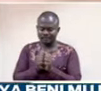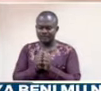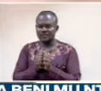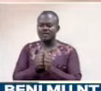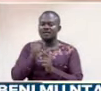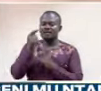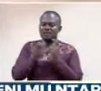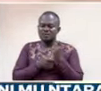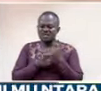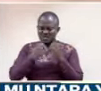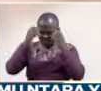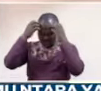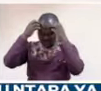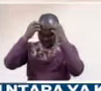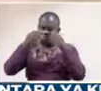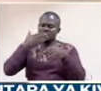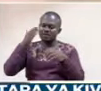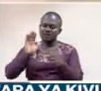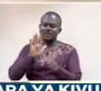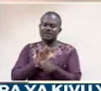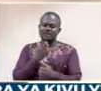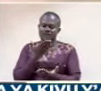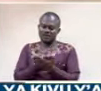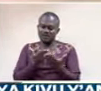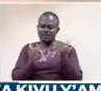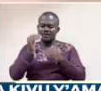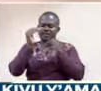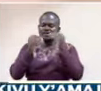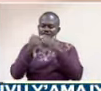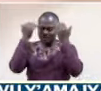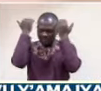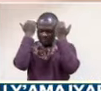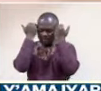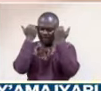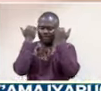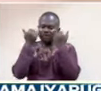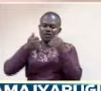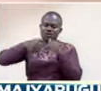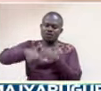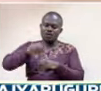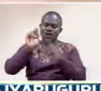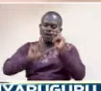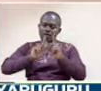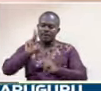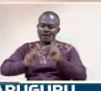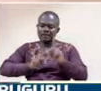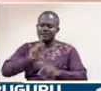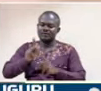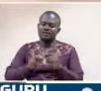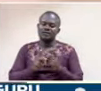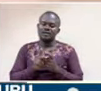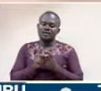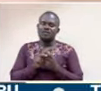ibi ni ubugome ndengakamere turasaba inzego z'ubutabera ko abo bantu